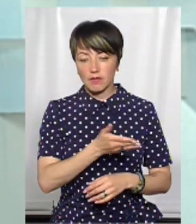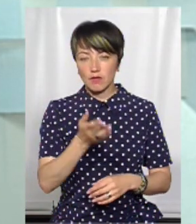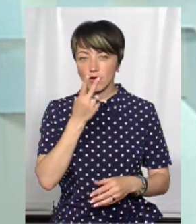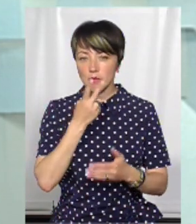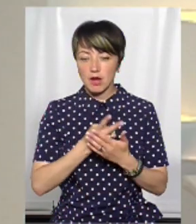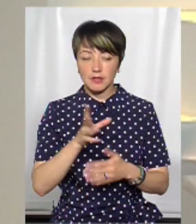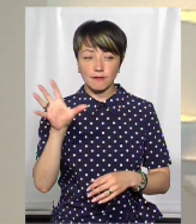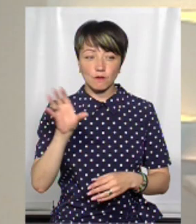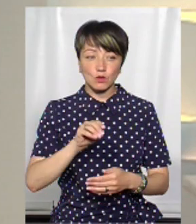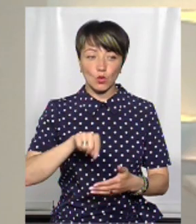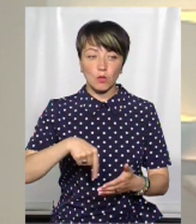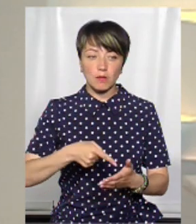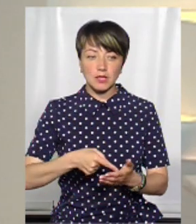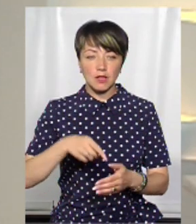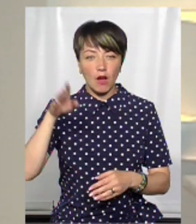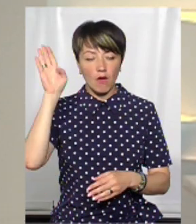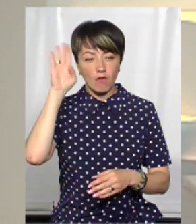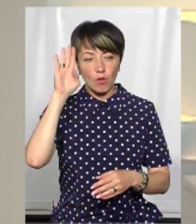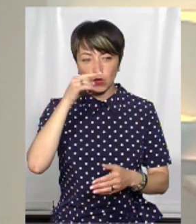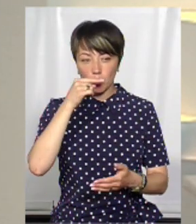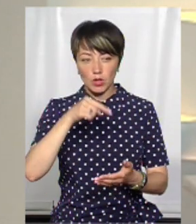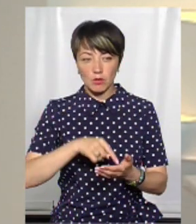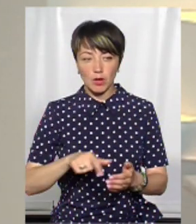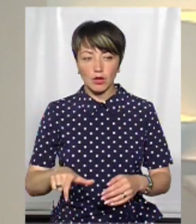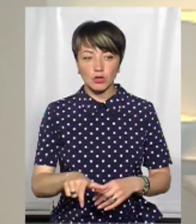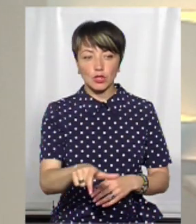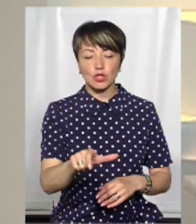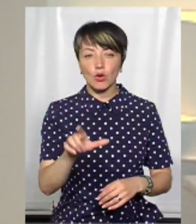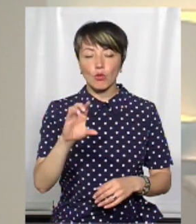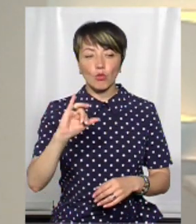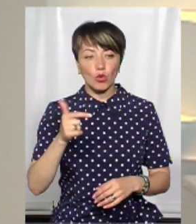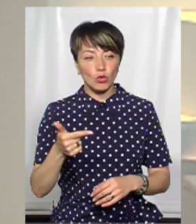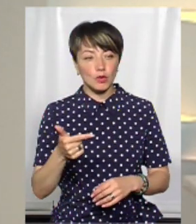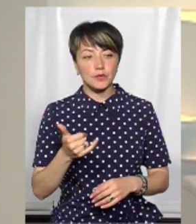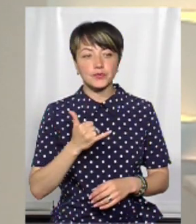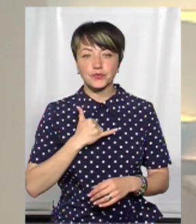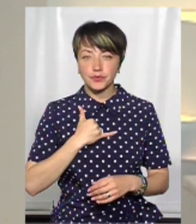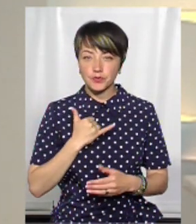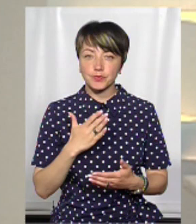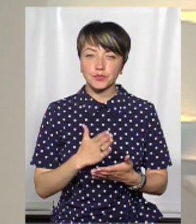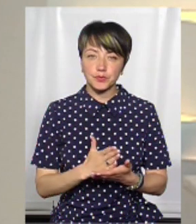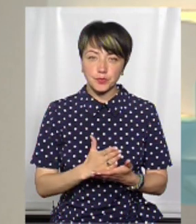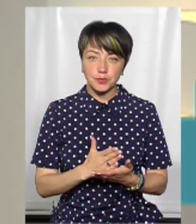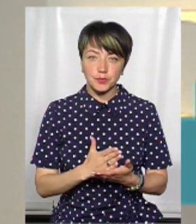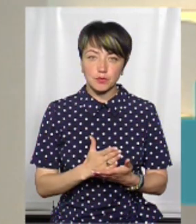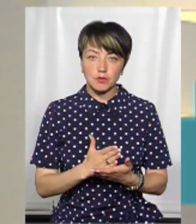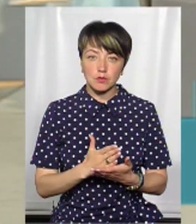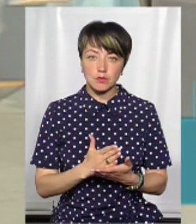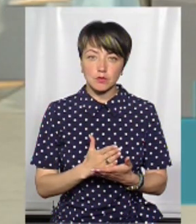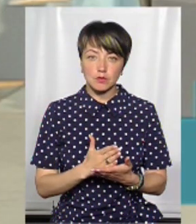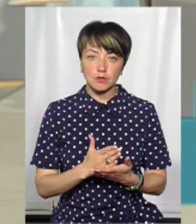зі всього міста води потрапляють до річки Південний Буг. І у нас є так